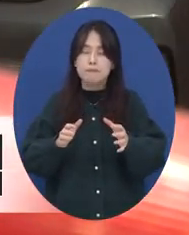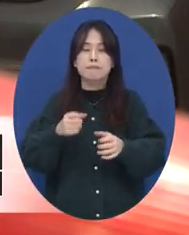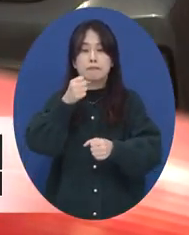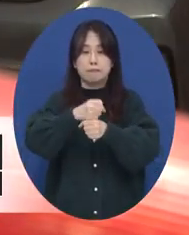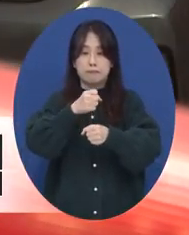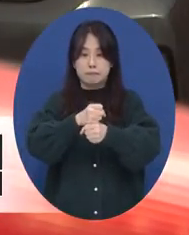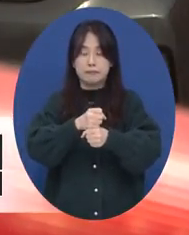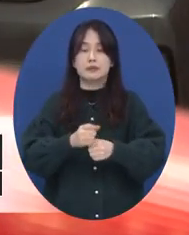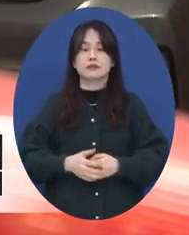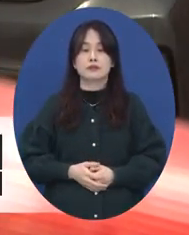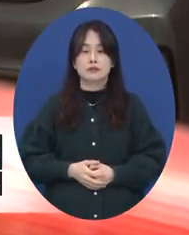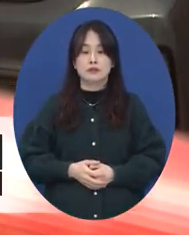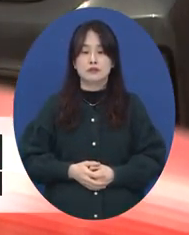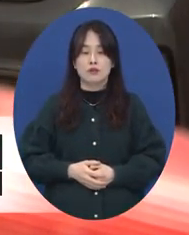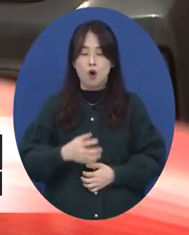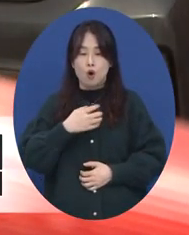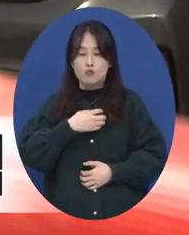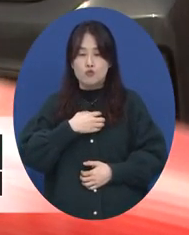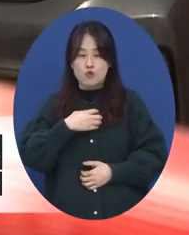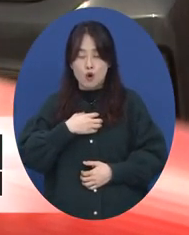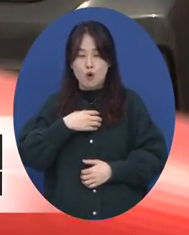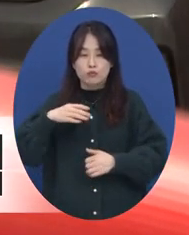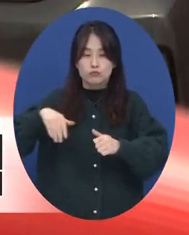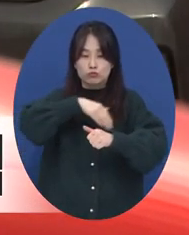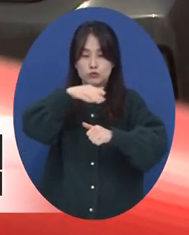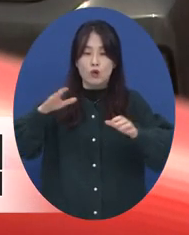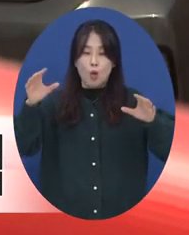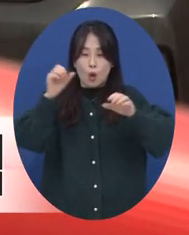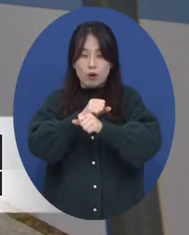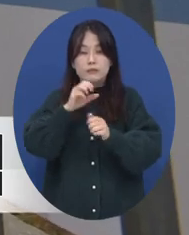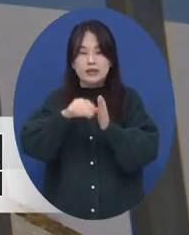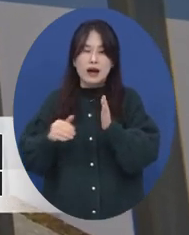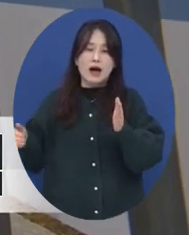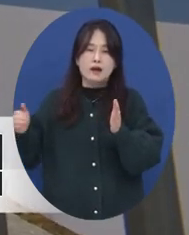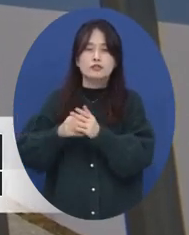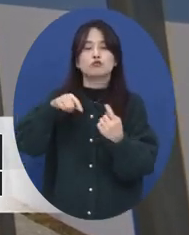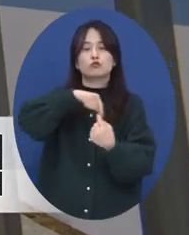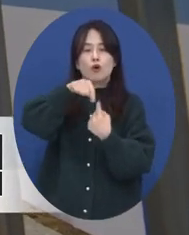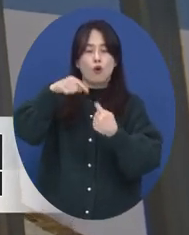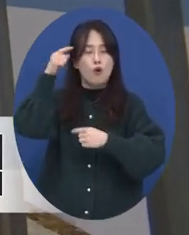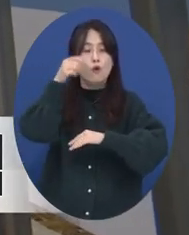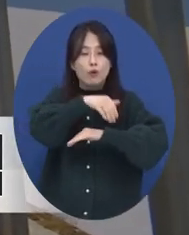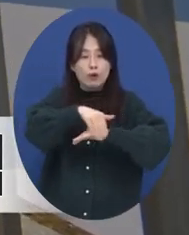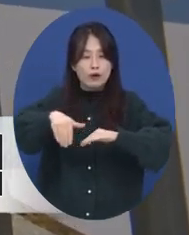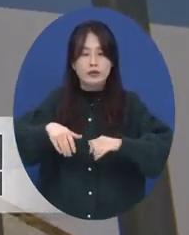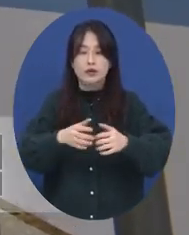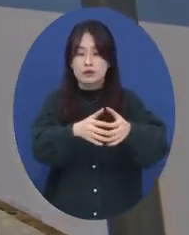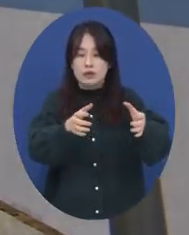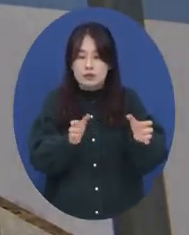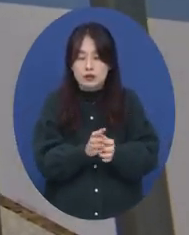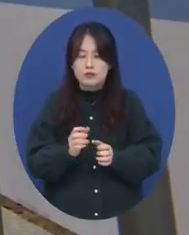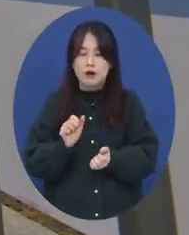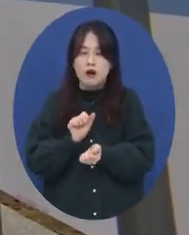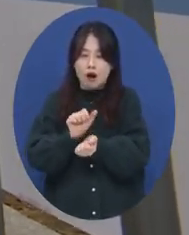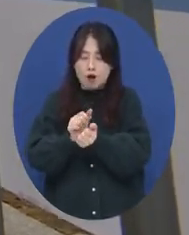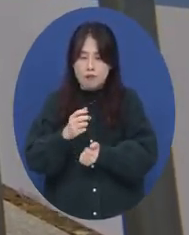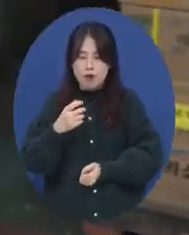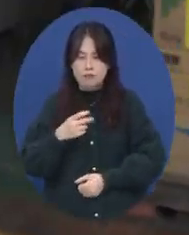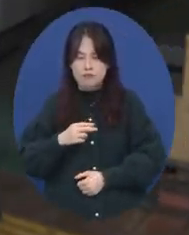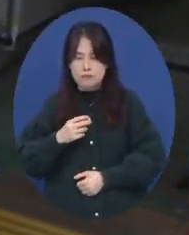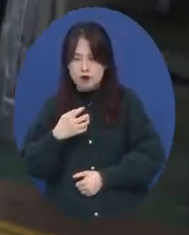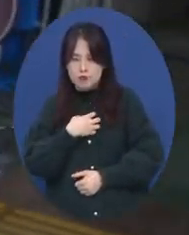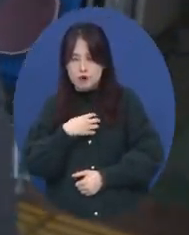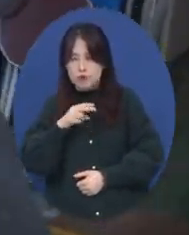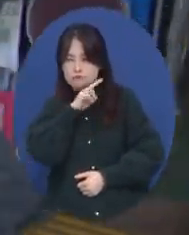있으며 쿠론 알고 위기 상황이 종료될 때까지 운영합니다 방역 찌 원단은 감염이 우려되는 의심 환자가